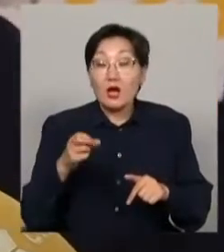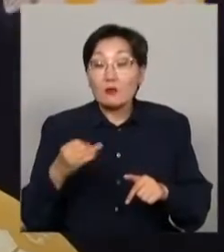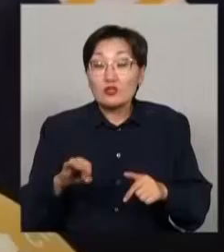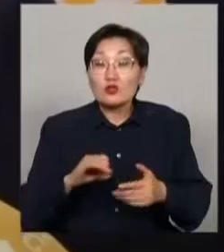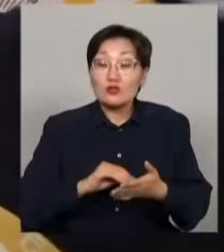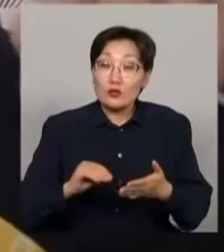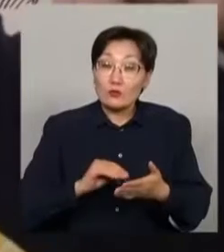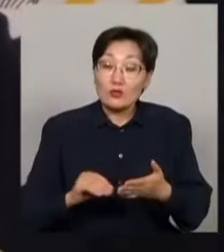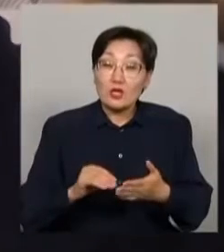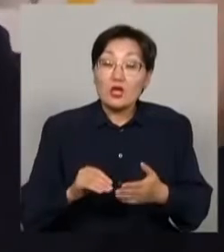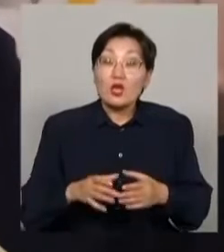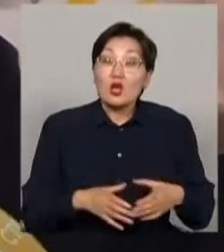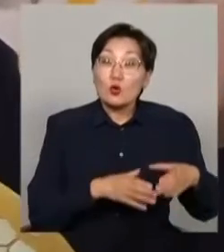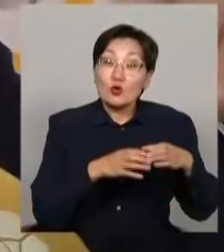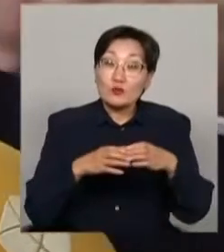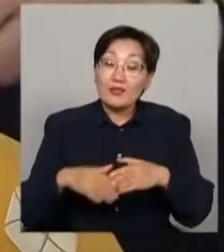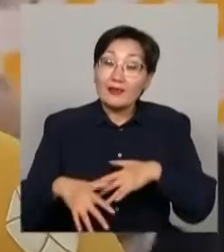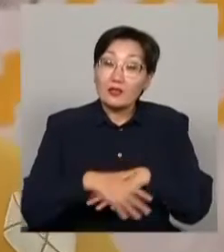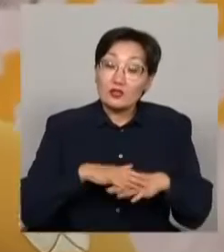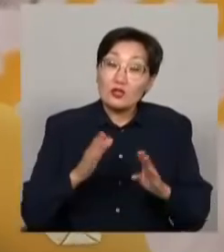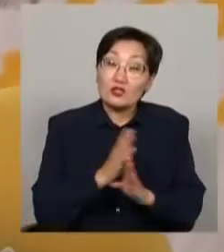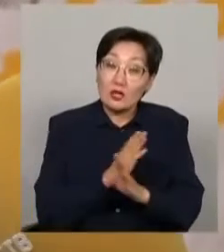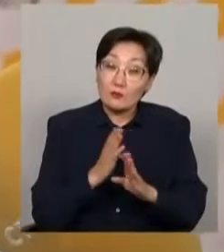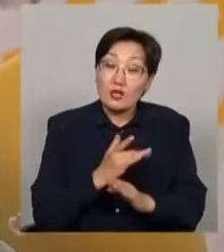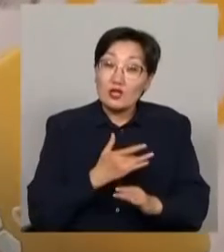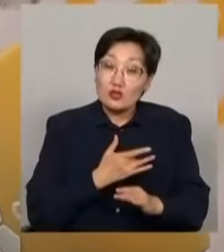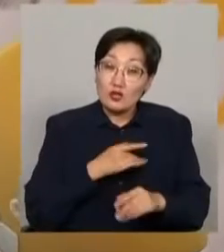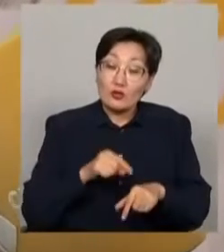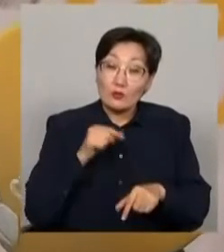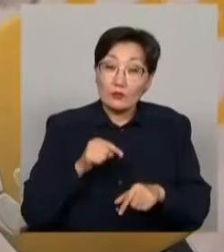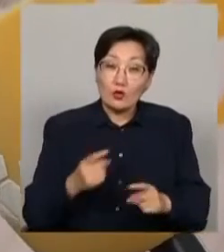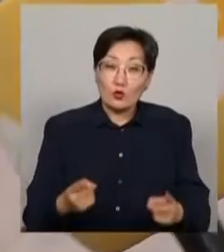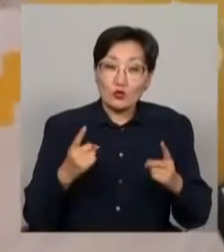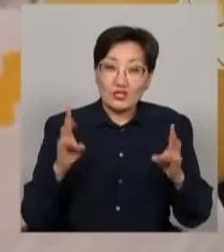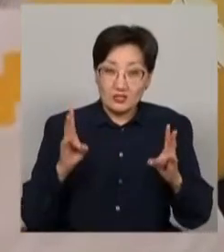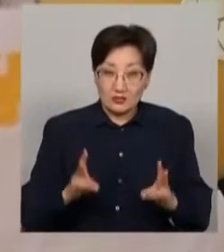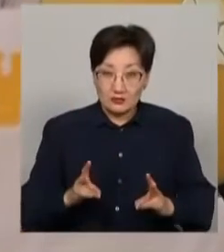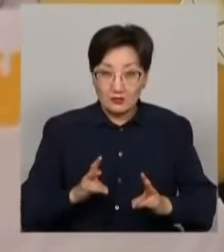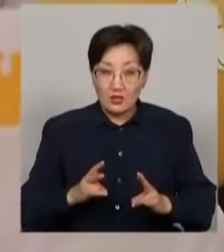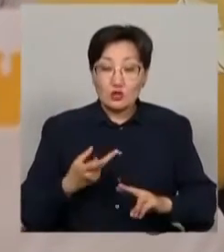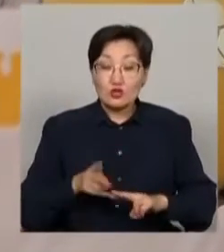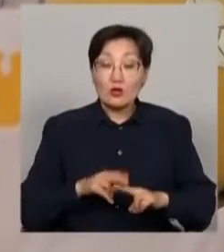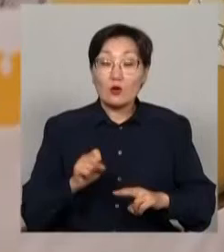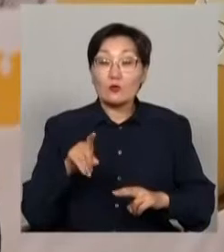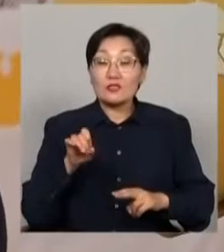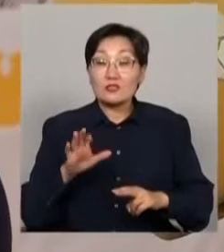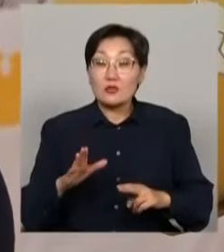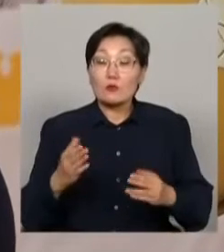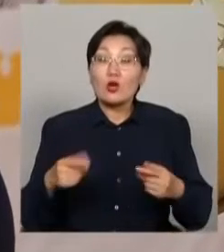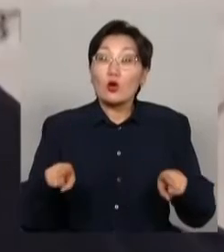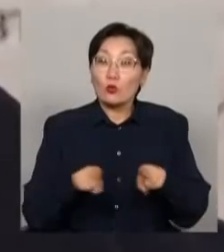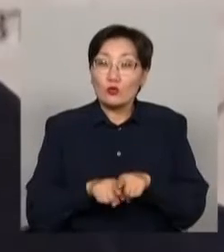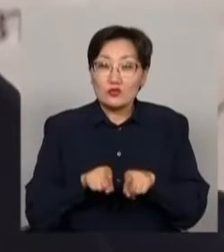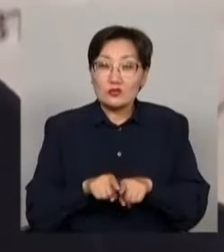ол көшпенділердің тағдырын жүрегімен қабылдау үлкен трагедияны қанша. Сондықтан Мұхтар Әуезов дәл осындай азамат